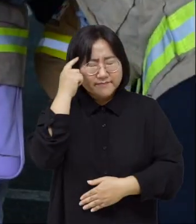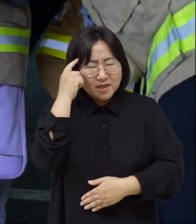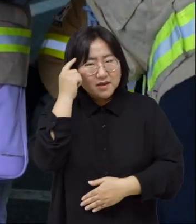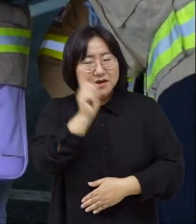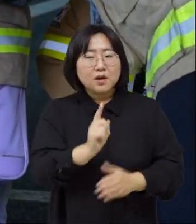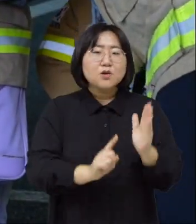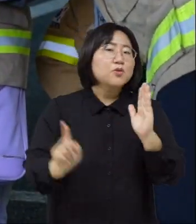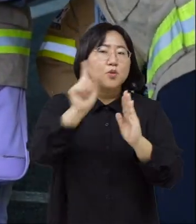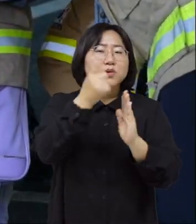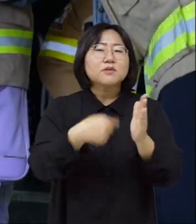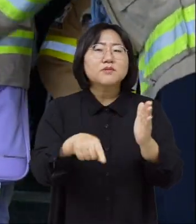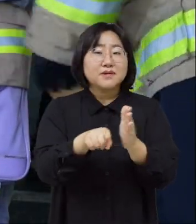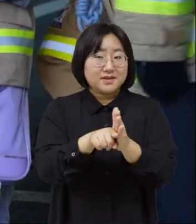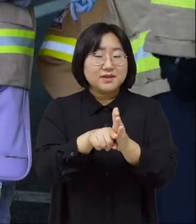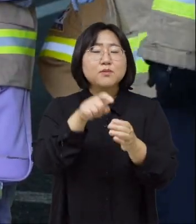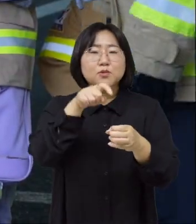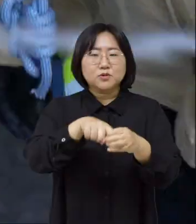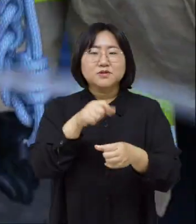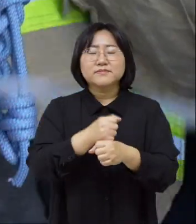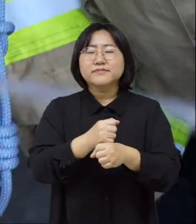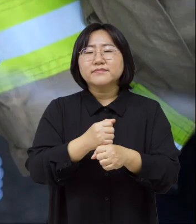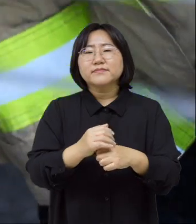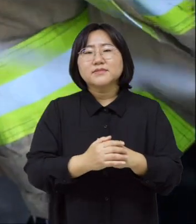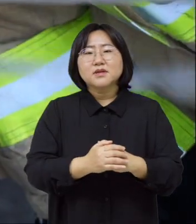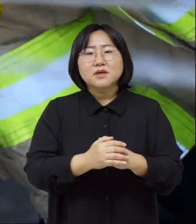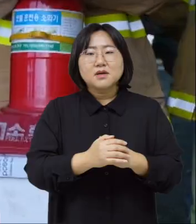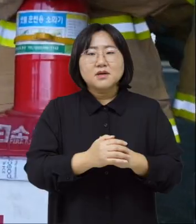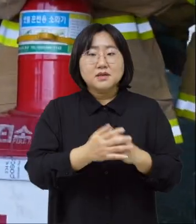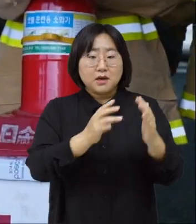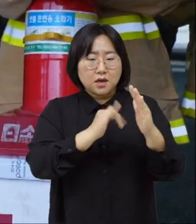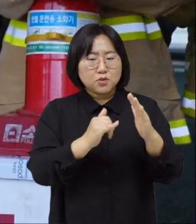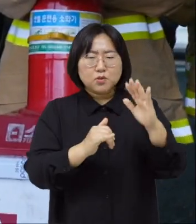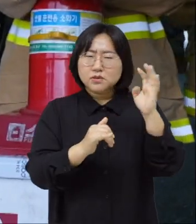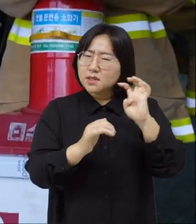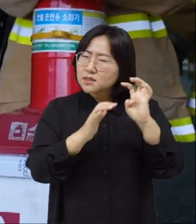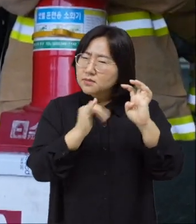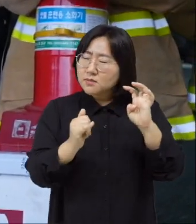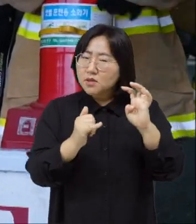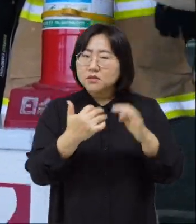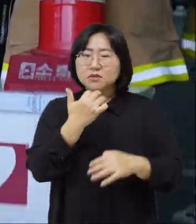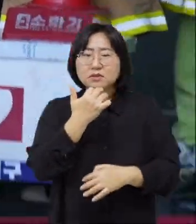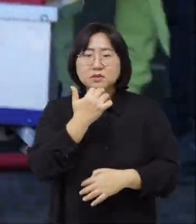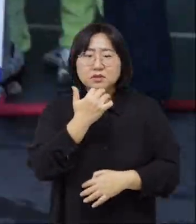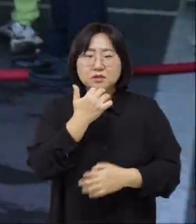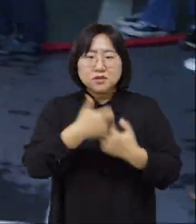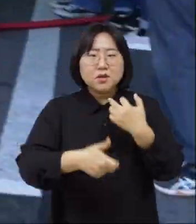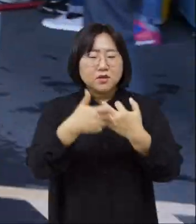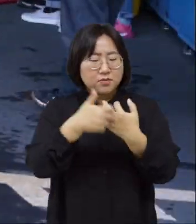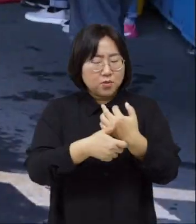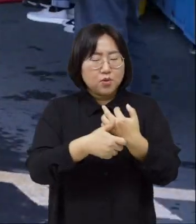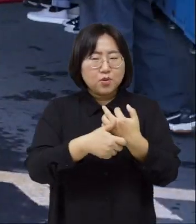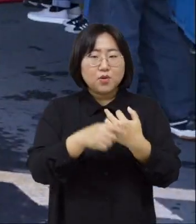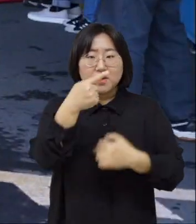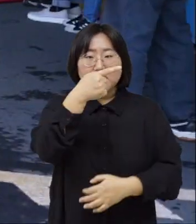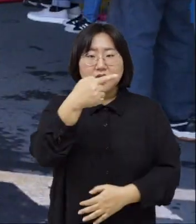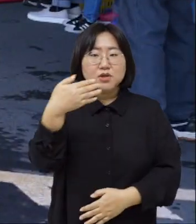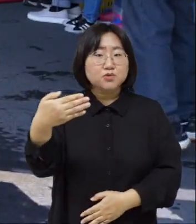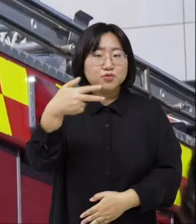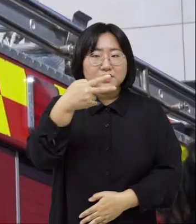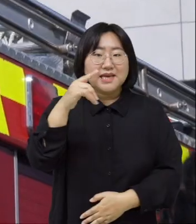높이기 위해 마련됐는데요. 이날 다문화가족 40여 명이 서귀포 대신 119센터를 찾아